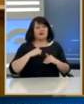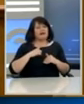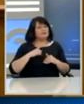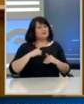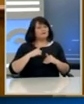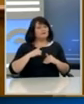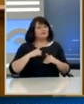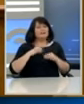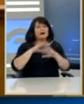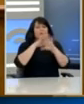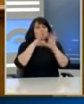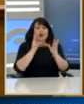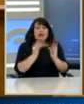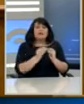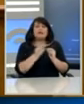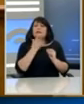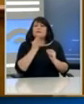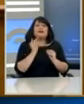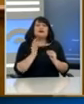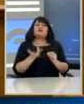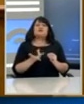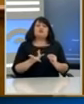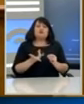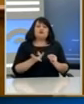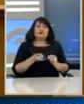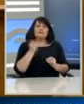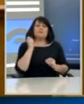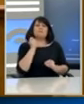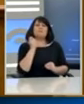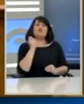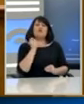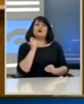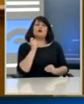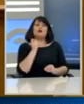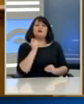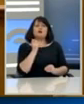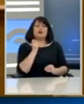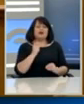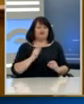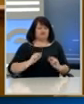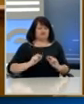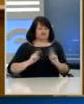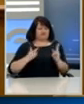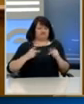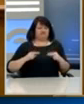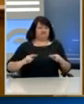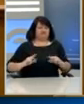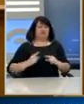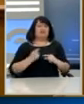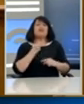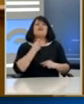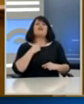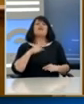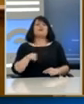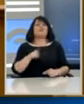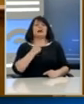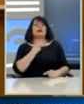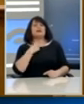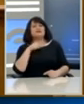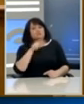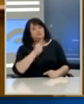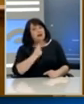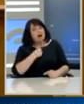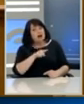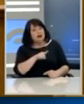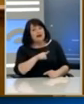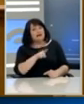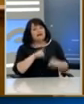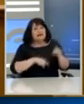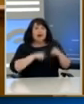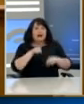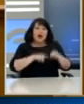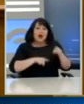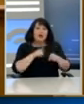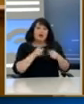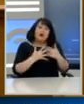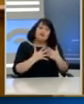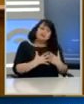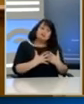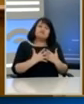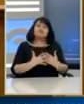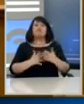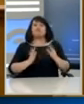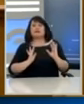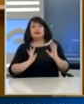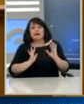μοιάζουν να στηρίζονται στις πολιτικές του συμπάθειες και αντιπάθειες και όχι στα οικονομικά δεδομένα και στην